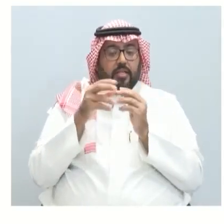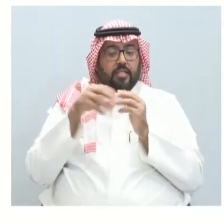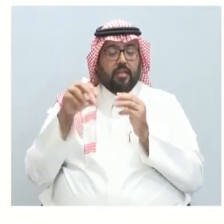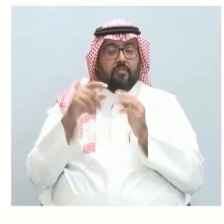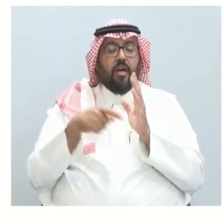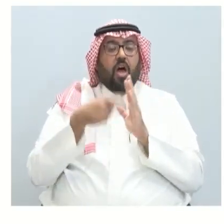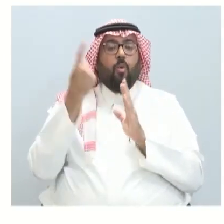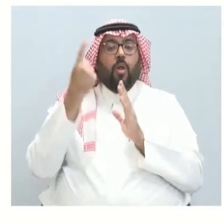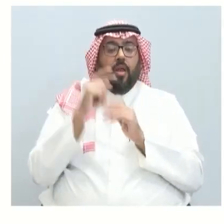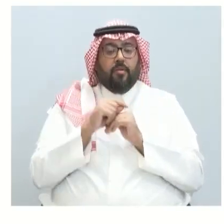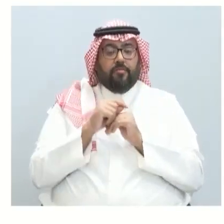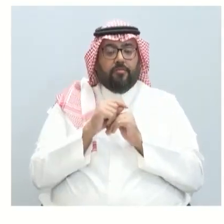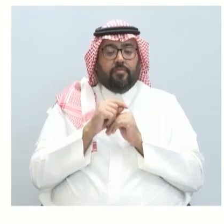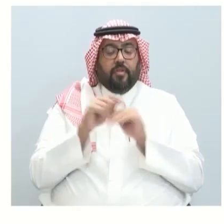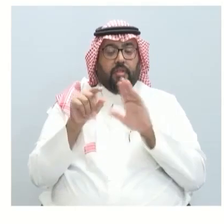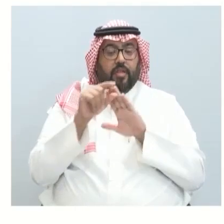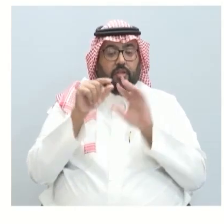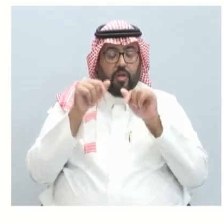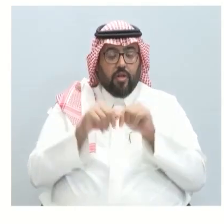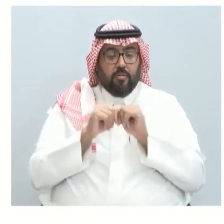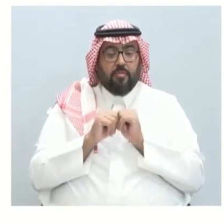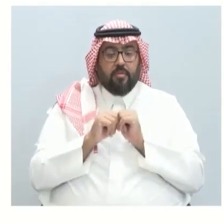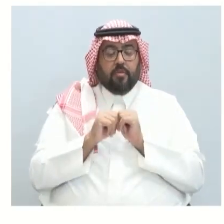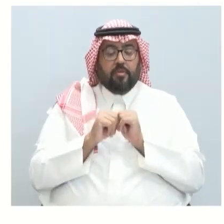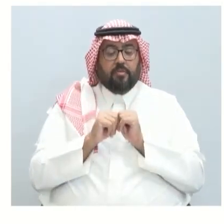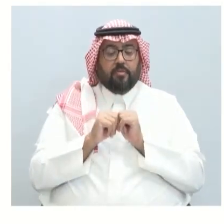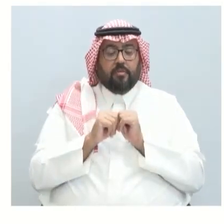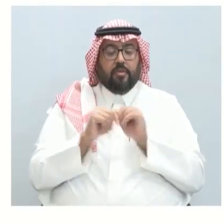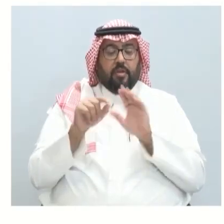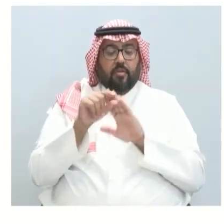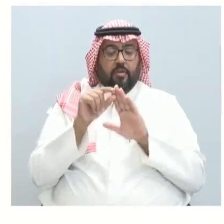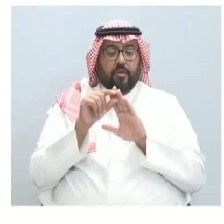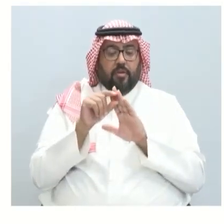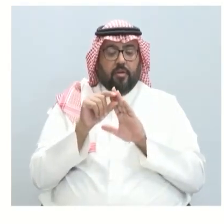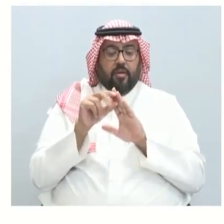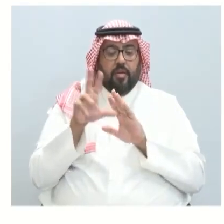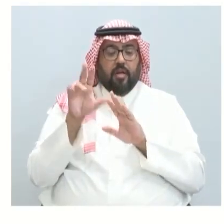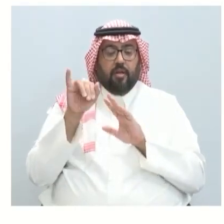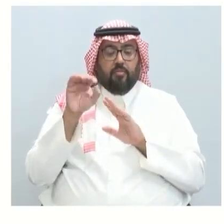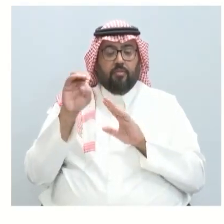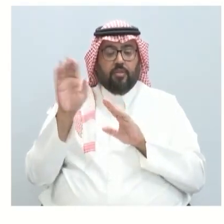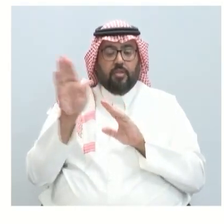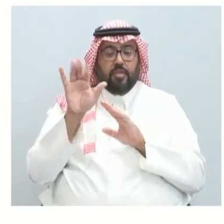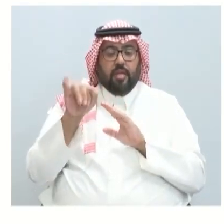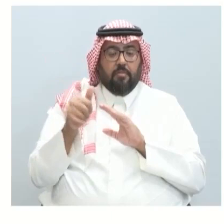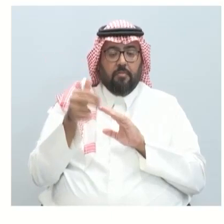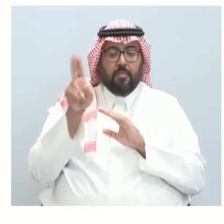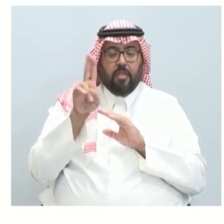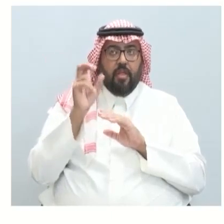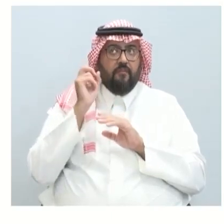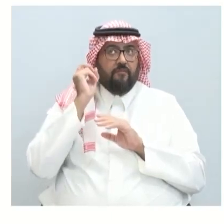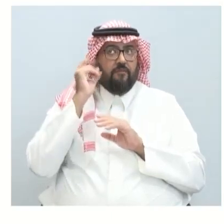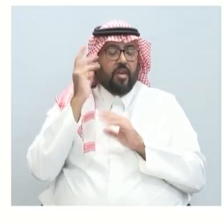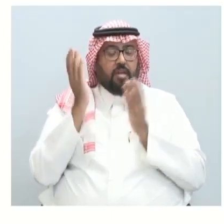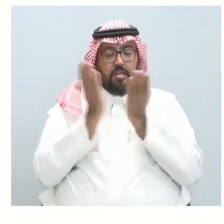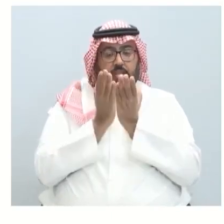الاول الابتدائي درسنا اليوم يا مبدعين ويا مبدعات يحمل عنوان المجسمات فكره الدرس